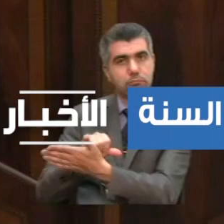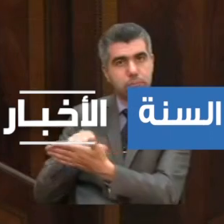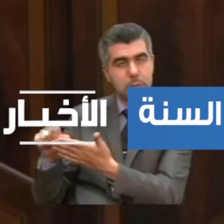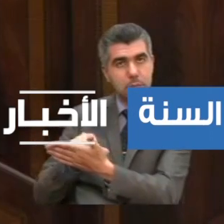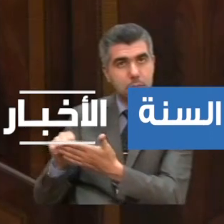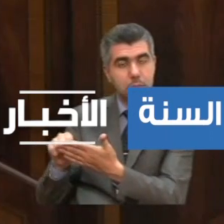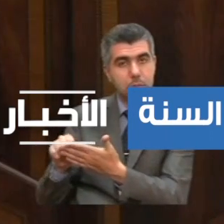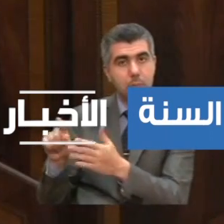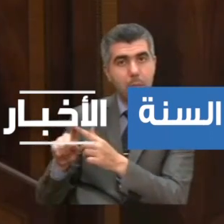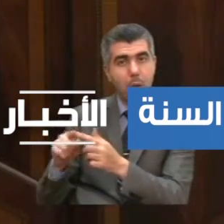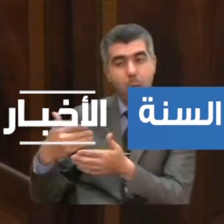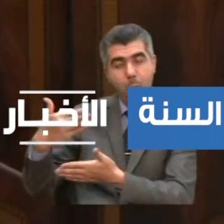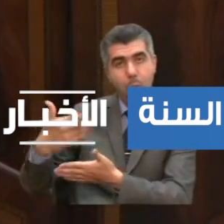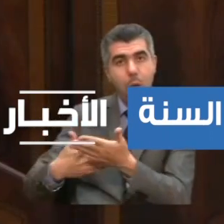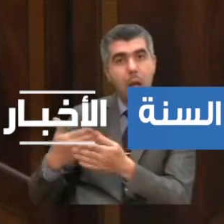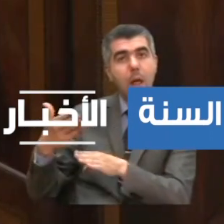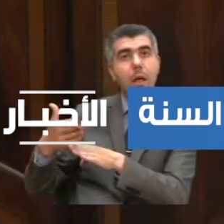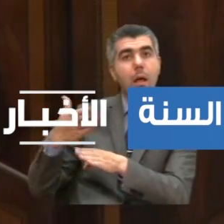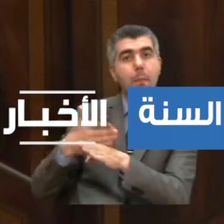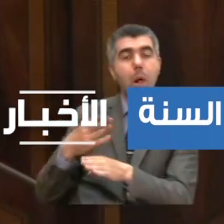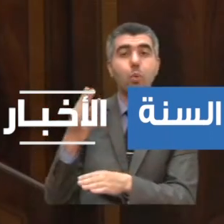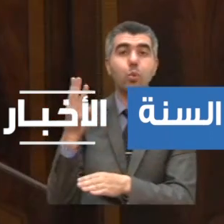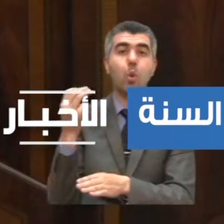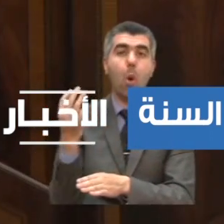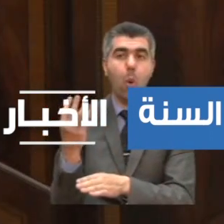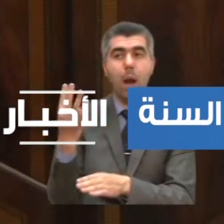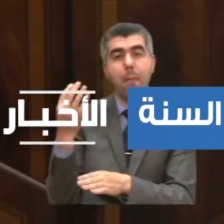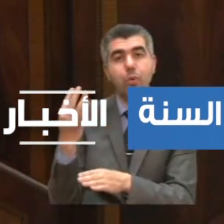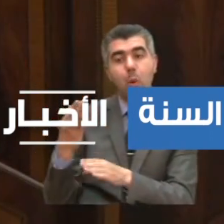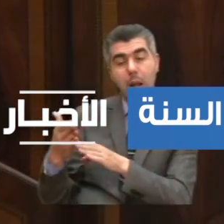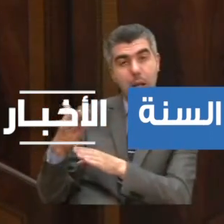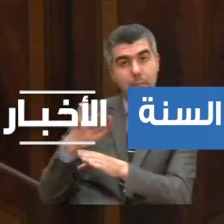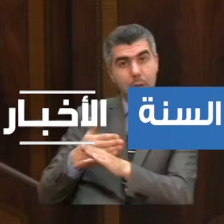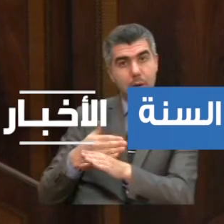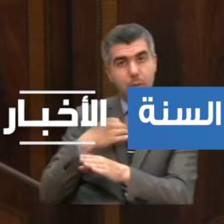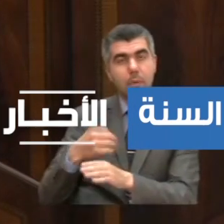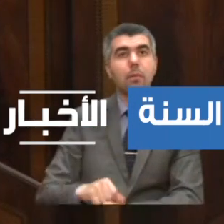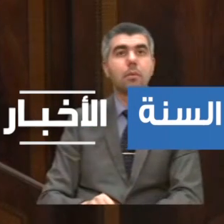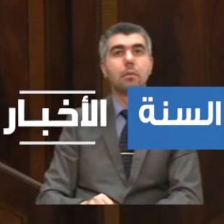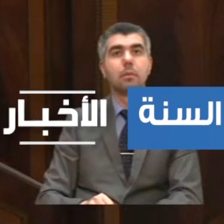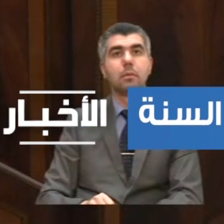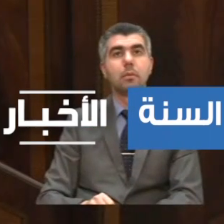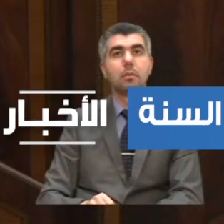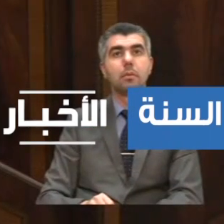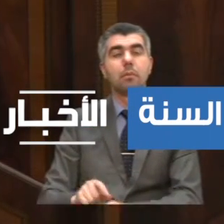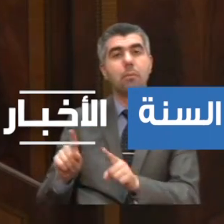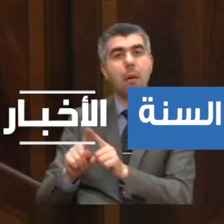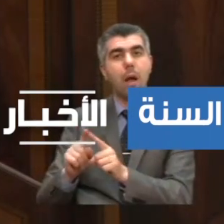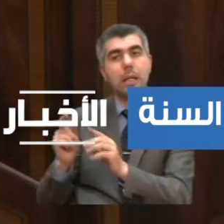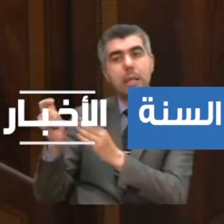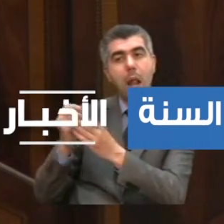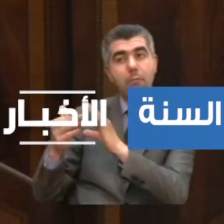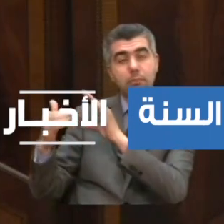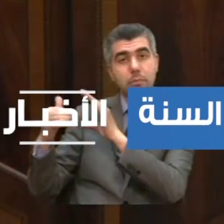هذه التعاقدات التي كانت تتم 3 أشهر و4 أشهر قبل ذلك، قد طلب منا